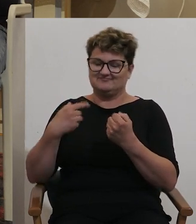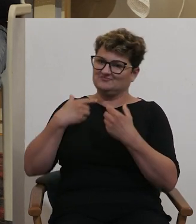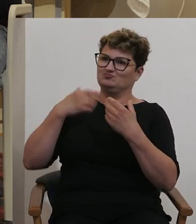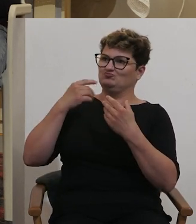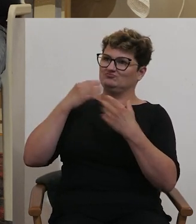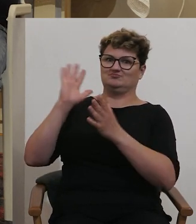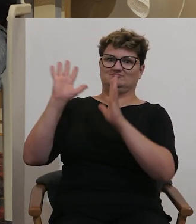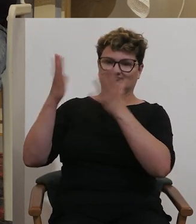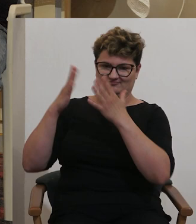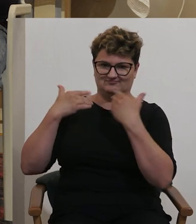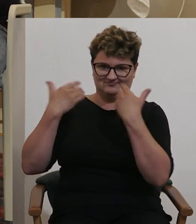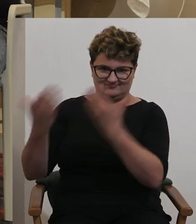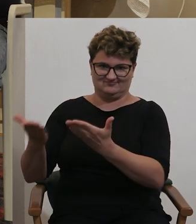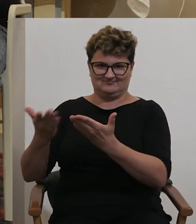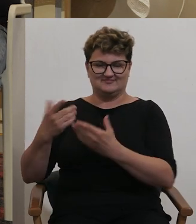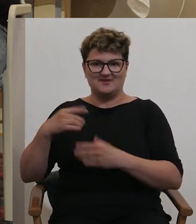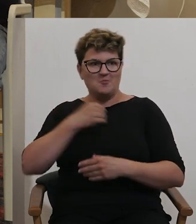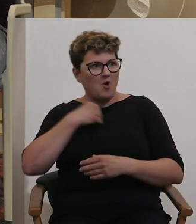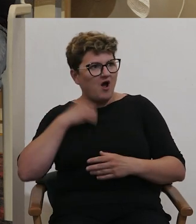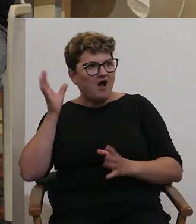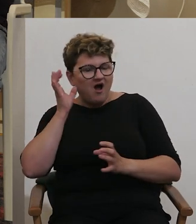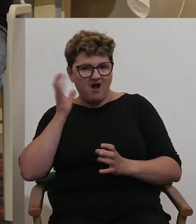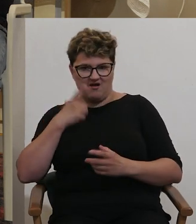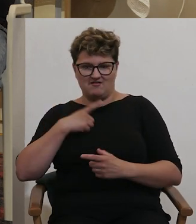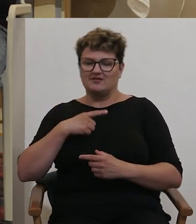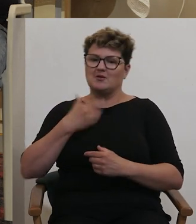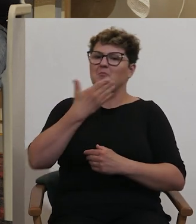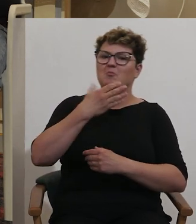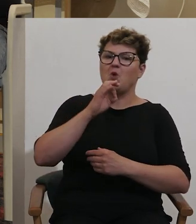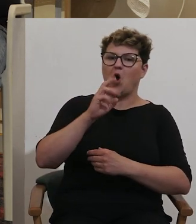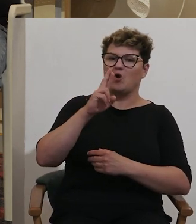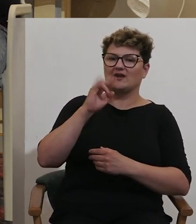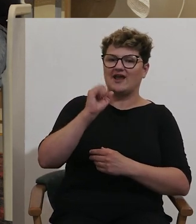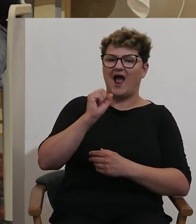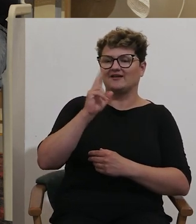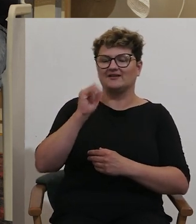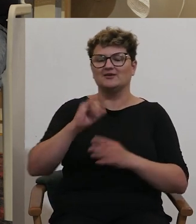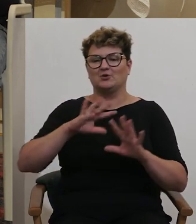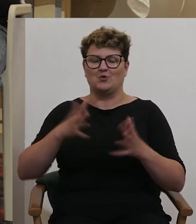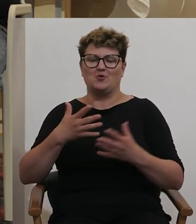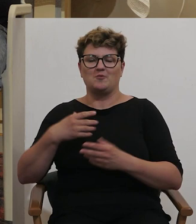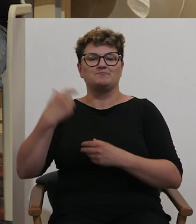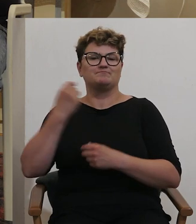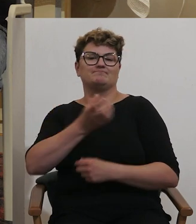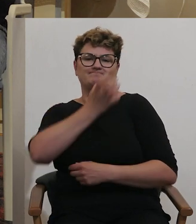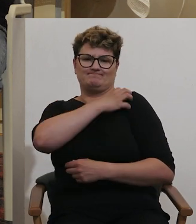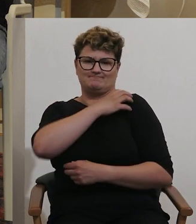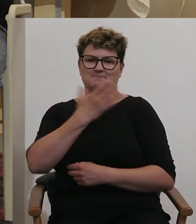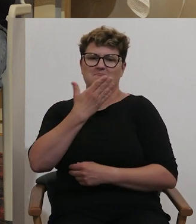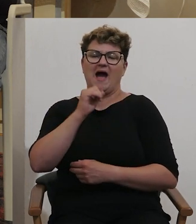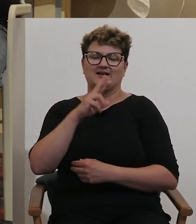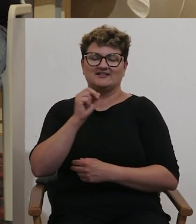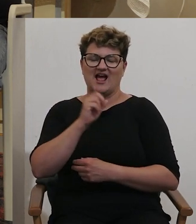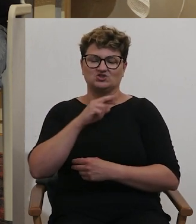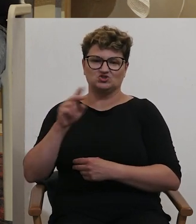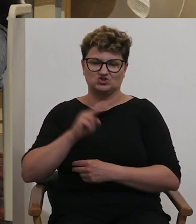komplement, jaki ci żołnierze mogli usłyszeć, bo Moriaki, czyli marynarze, a marynarze w Armii Czerwonej byli uważani za zupełnych